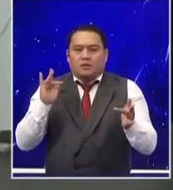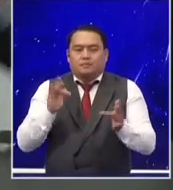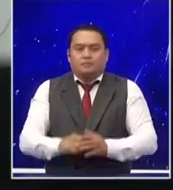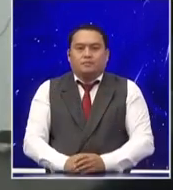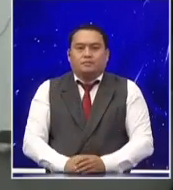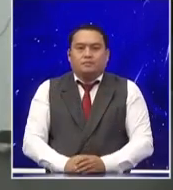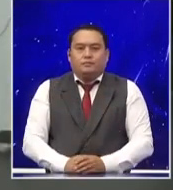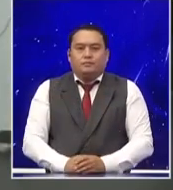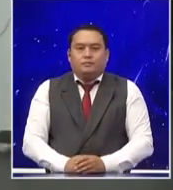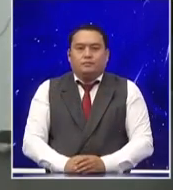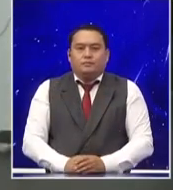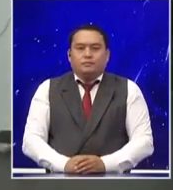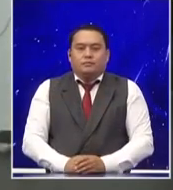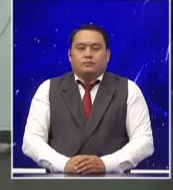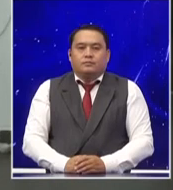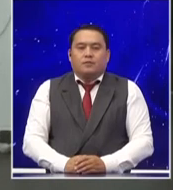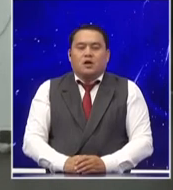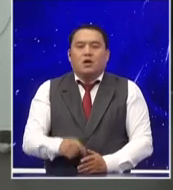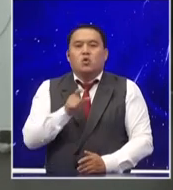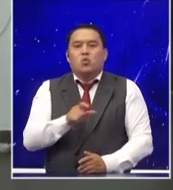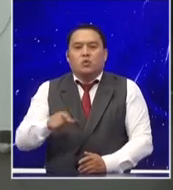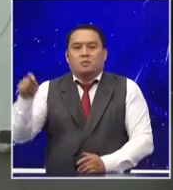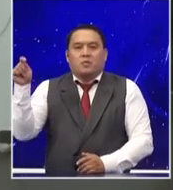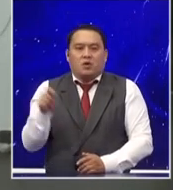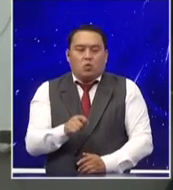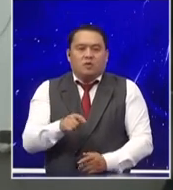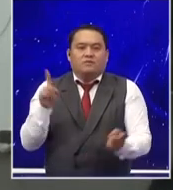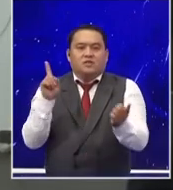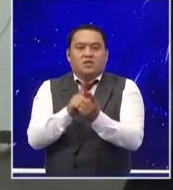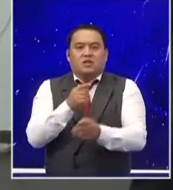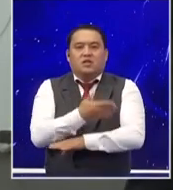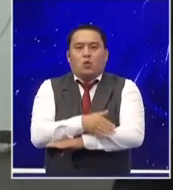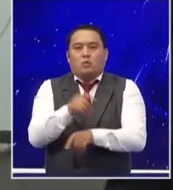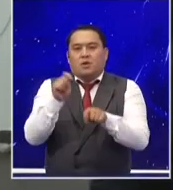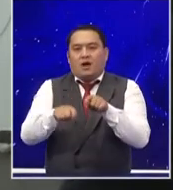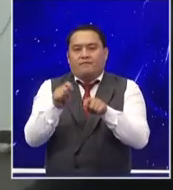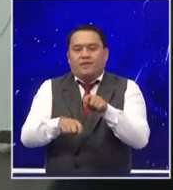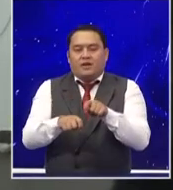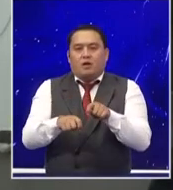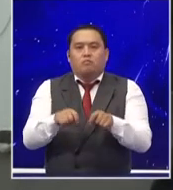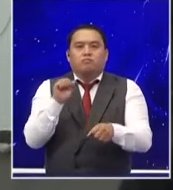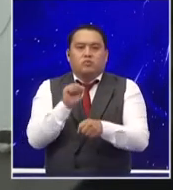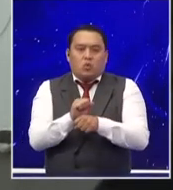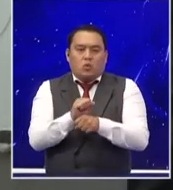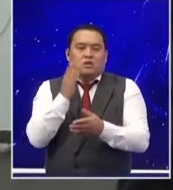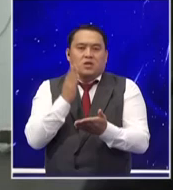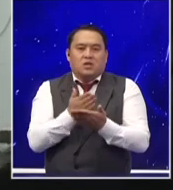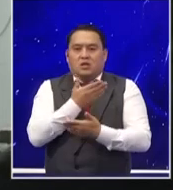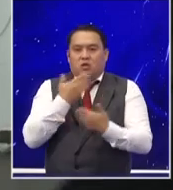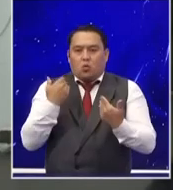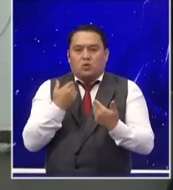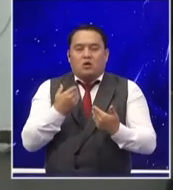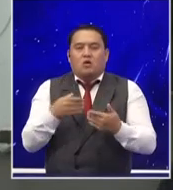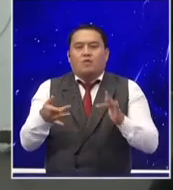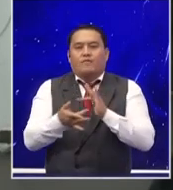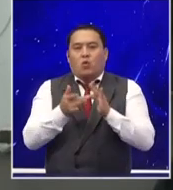один из стандарта лолом когда люди приходят мы их начала встречаем снаружи затем проверяем у кого есть бронь а у кого нет у кого ее нет сразу ставим